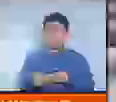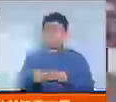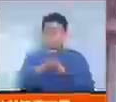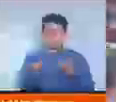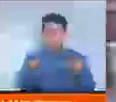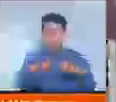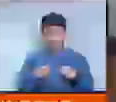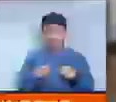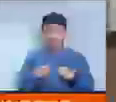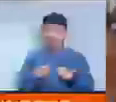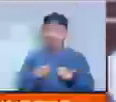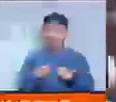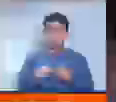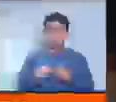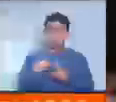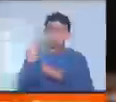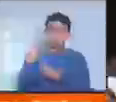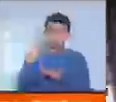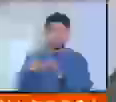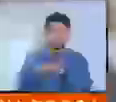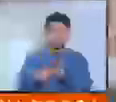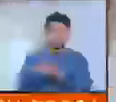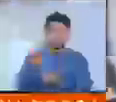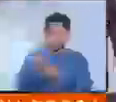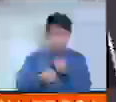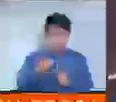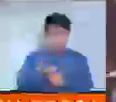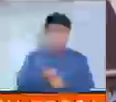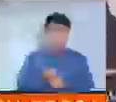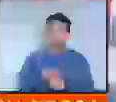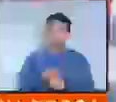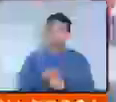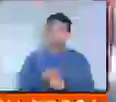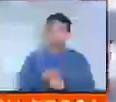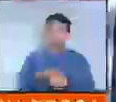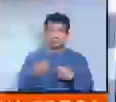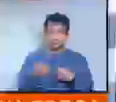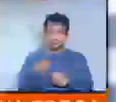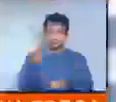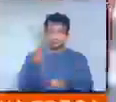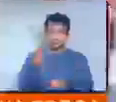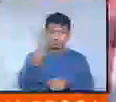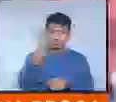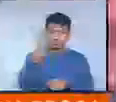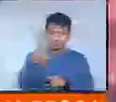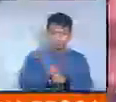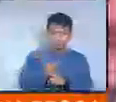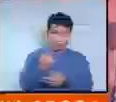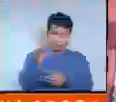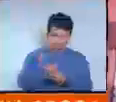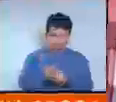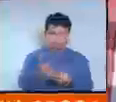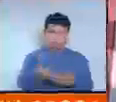tanggap din namin yon. Nakapag-antay kami ng 10 taon, almost 10 years, ano? Eh, isang buwan pa kaya. Yung isang buwan na